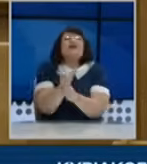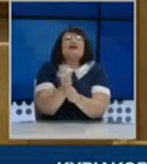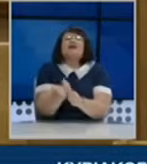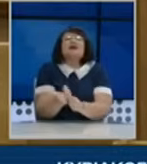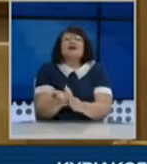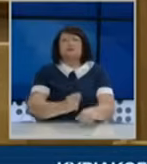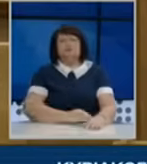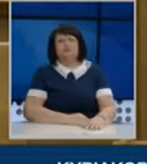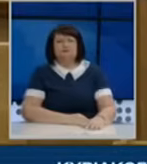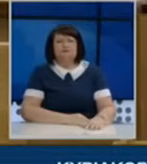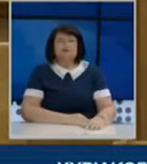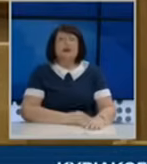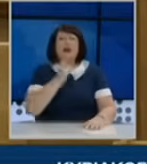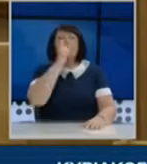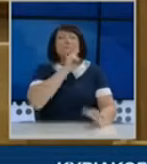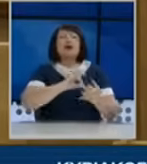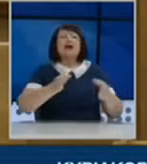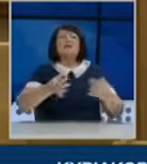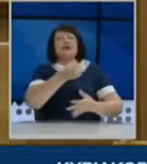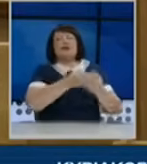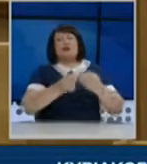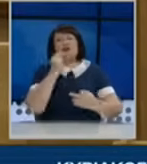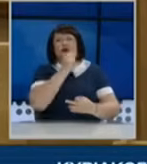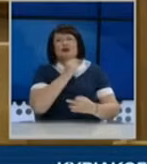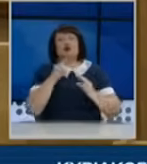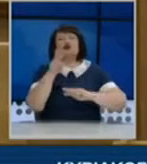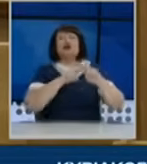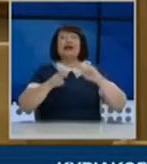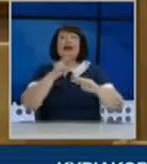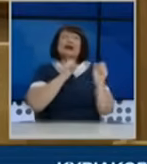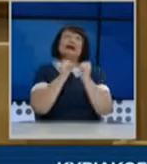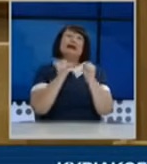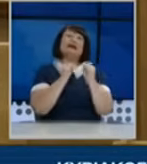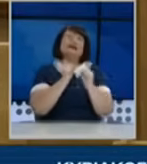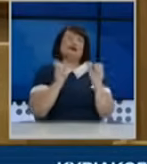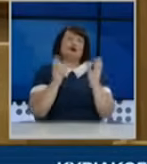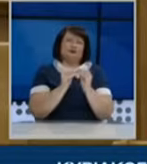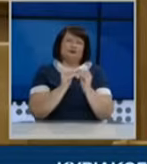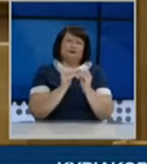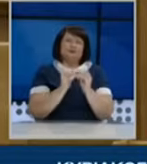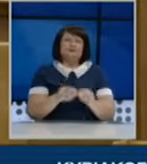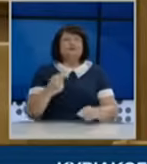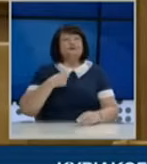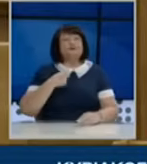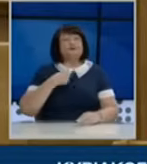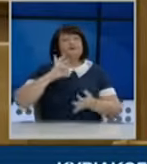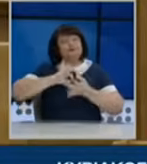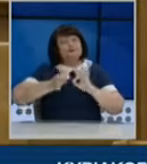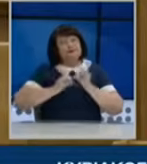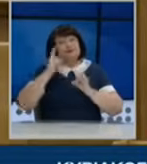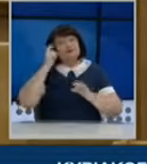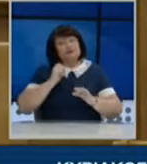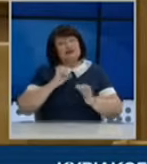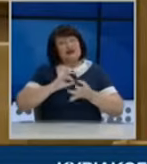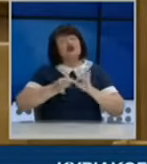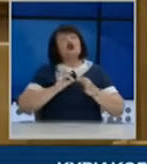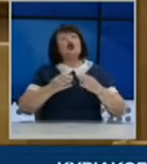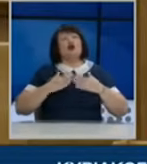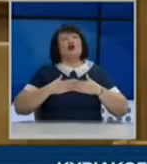Πάμε και στο άλλο παραμύθι του Πρωθυπουργού. Η κλιματική κρίση. Θα σας μιλήσω ως γνώστης της ιστορίας, η δουλειά μου είναι και ιστορικός.